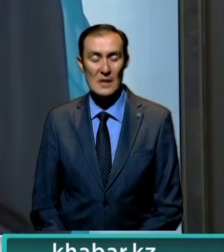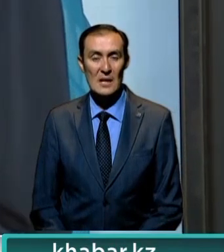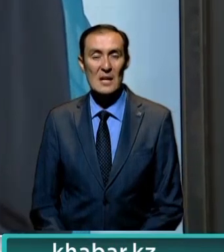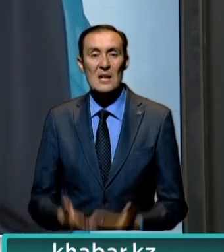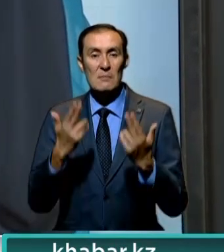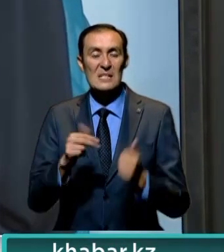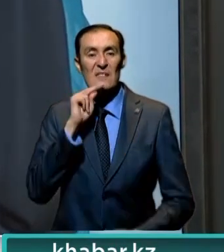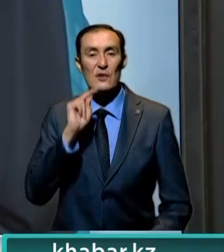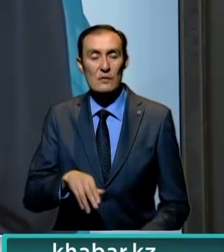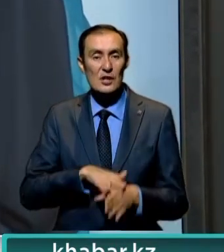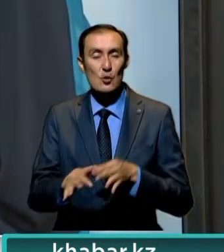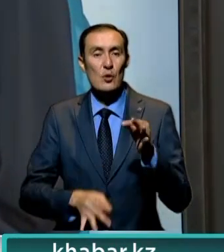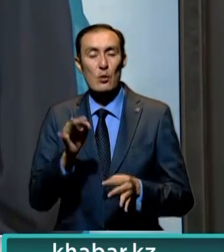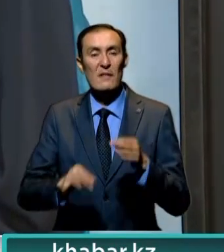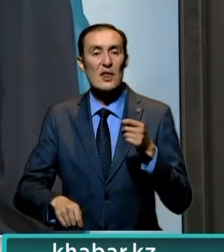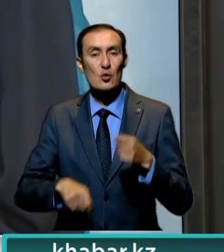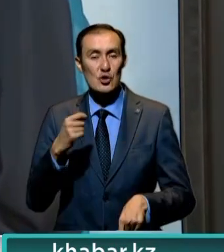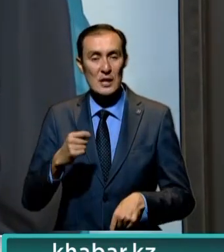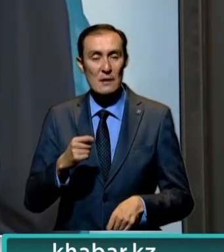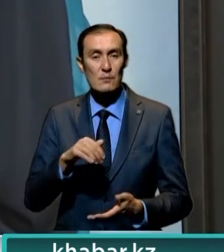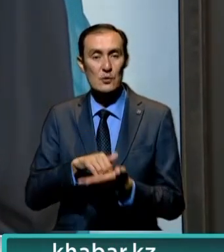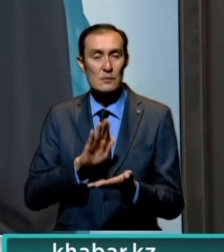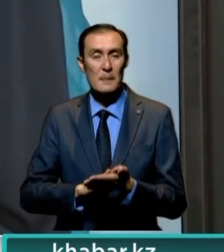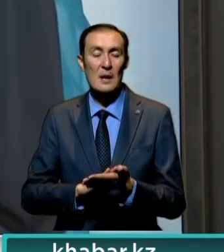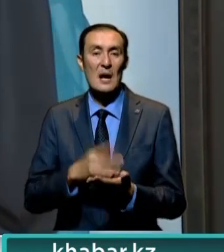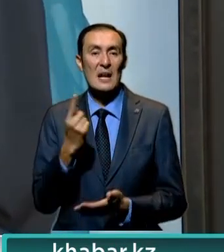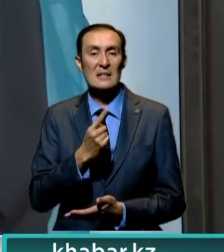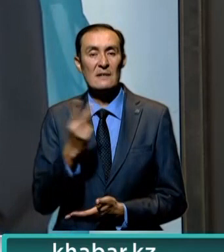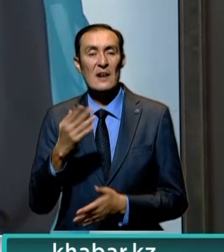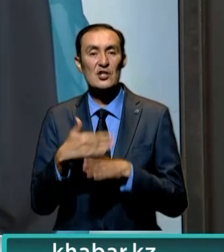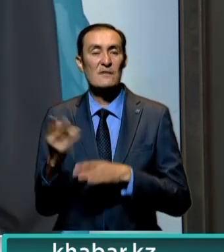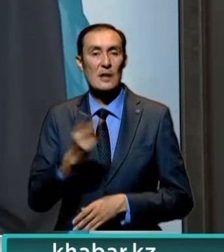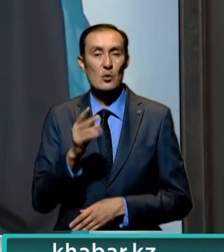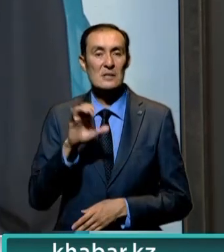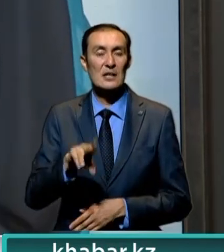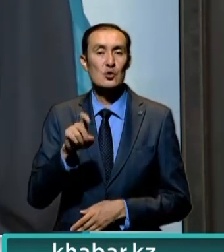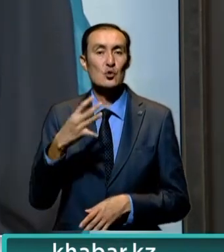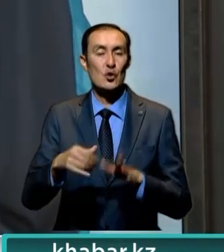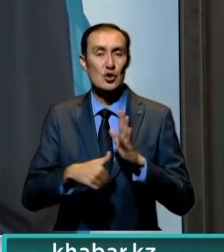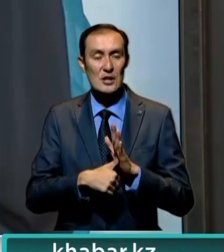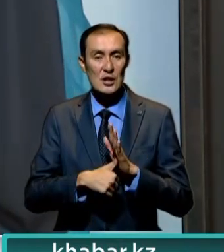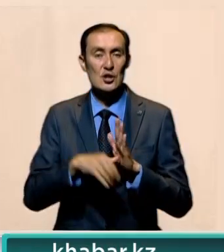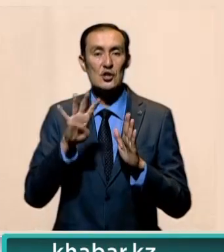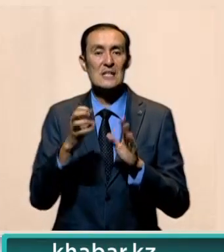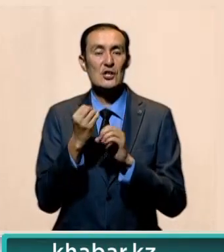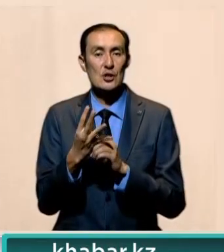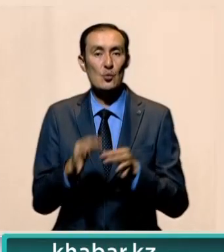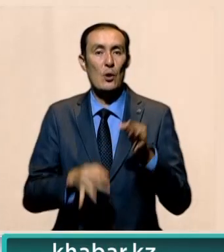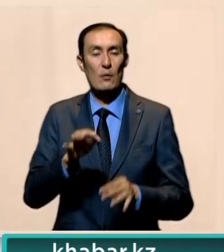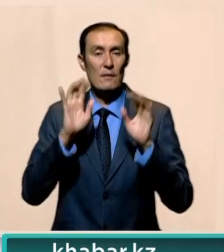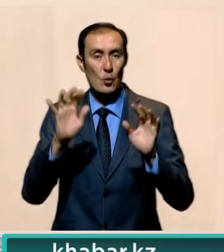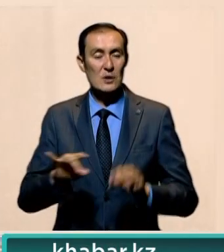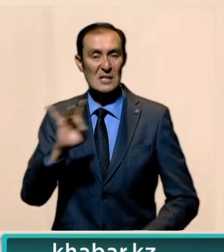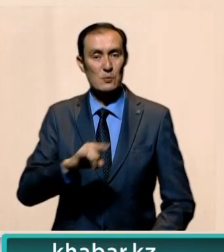Признать виновным в совершении уголовного правонарушения, предусмотренного пунктами 1.2 части 2 статьи 146 и 414 Уголовного